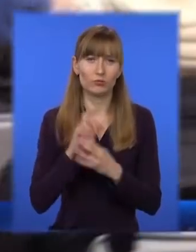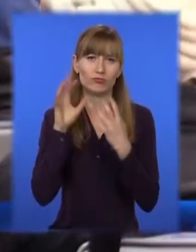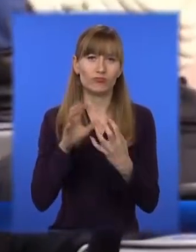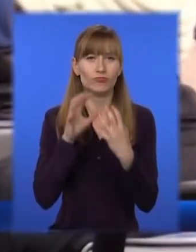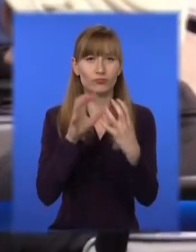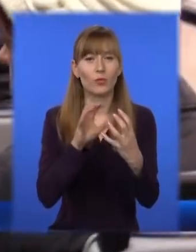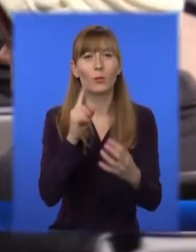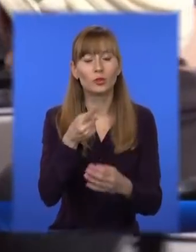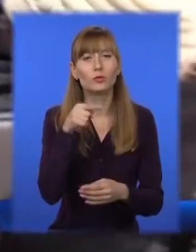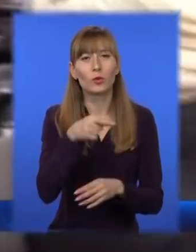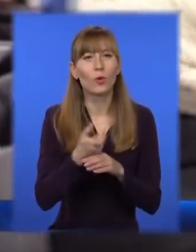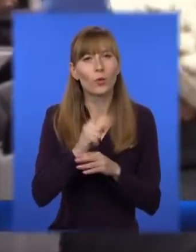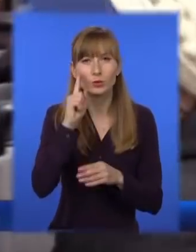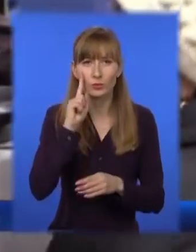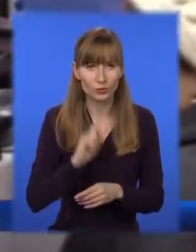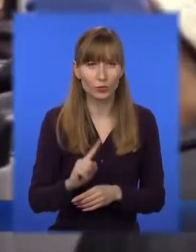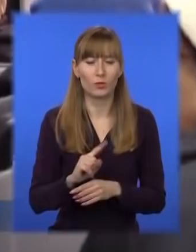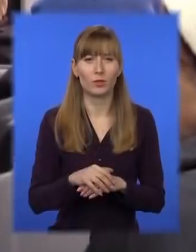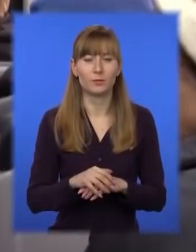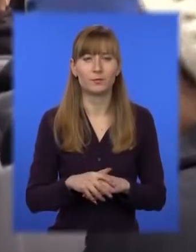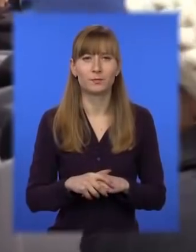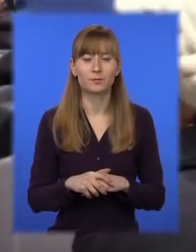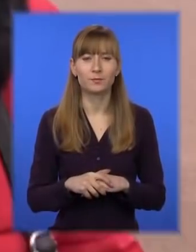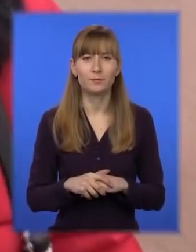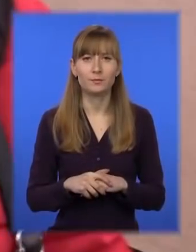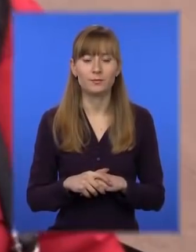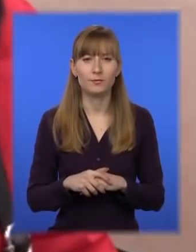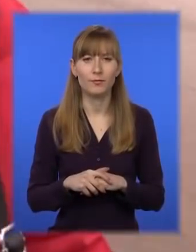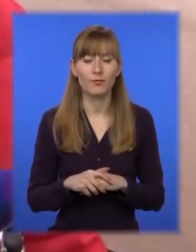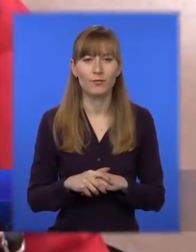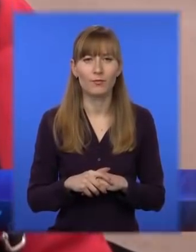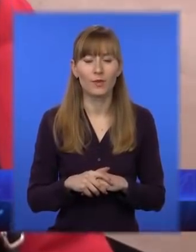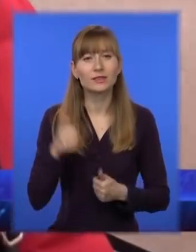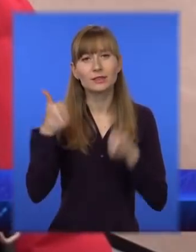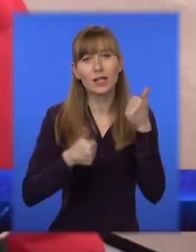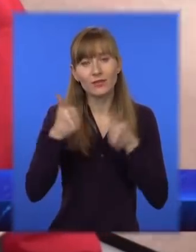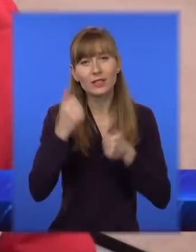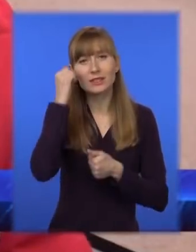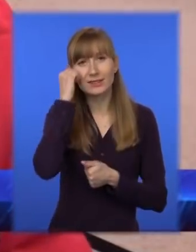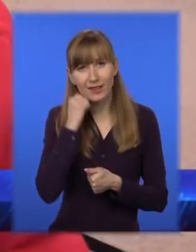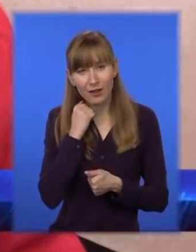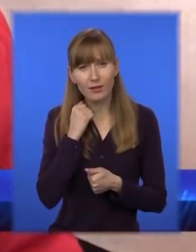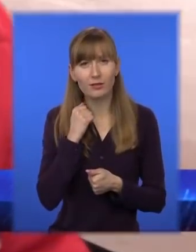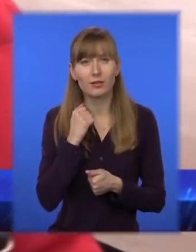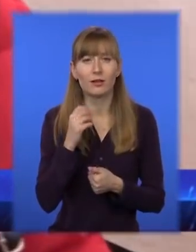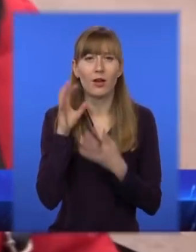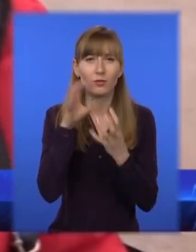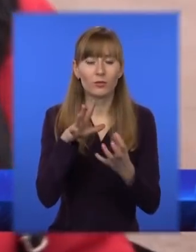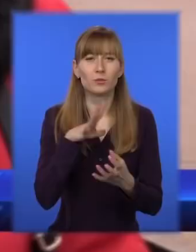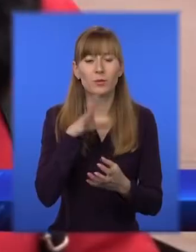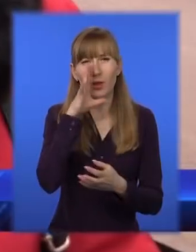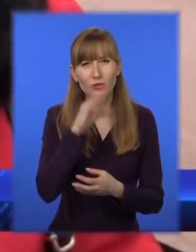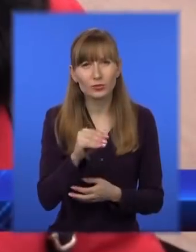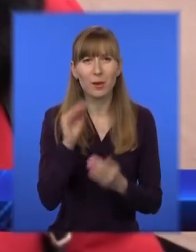нові машини дуже місткі і через це не забиті, як раніше. В порівнянні з старим маршрутом, тому що та маршрутка